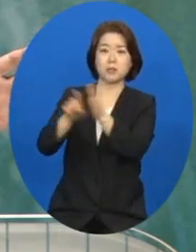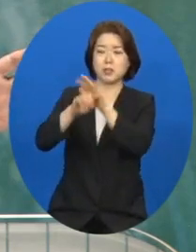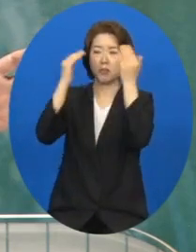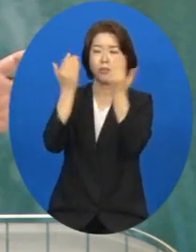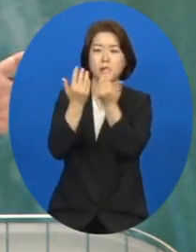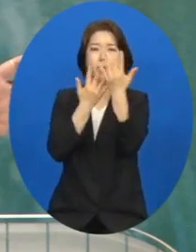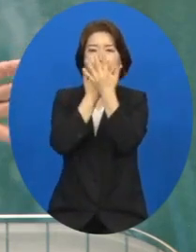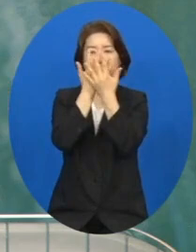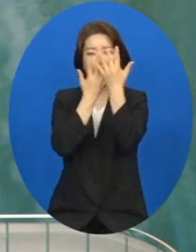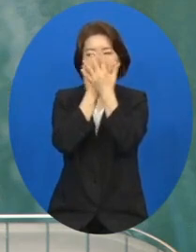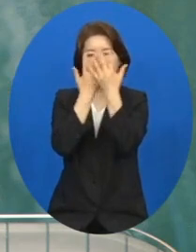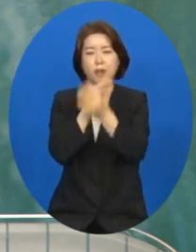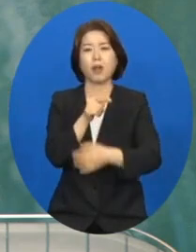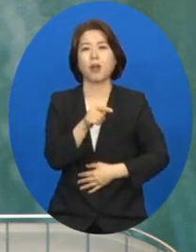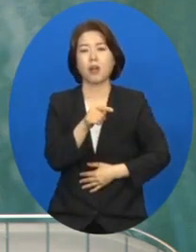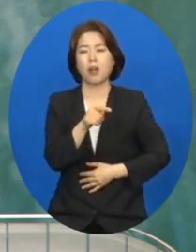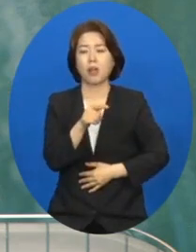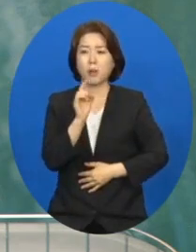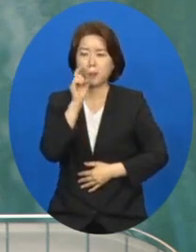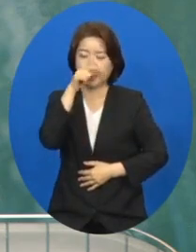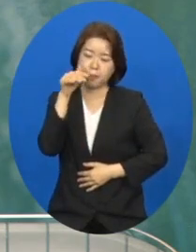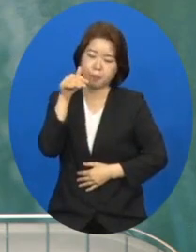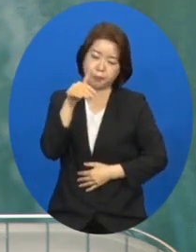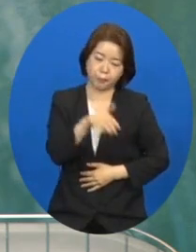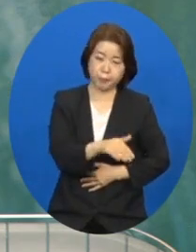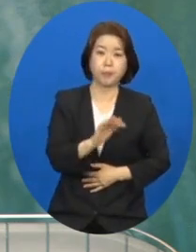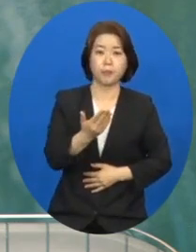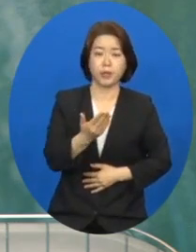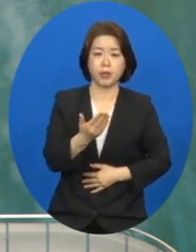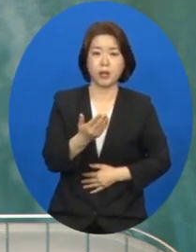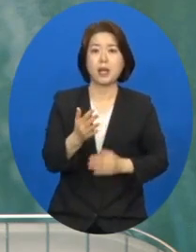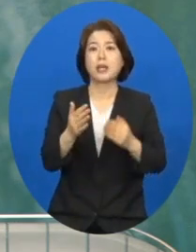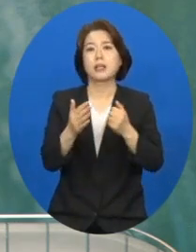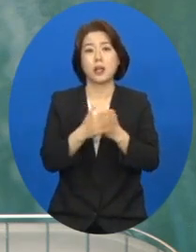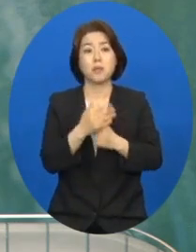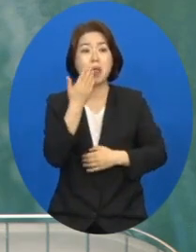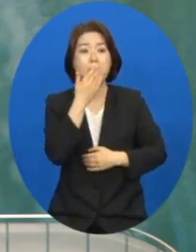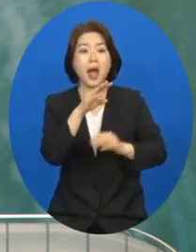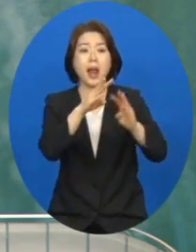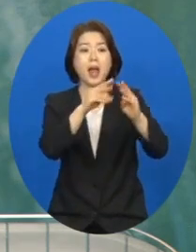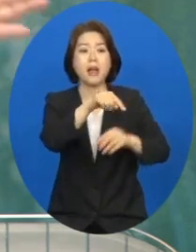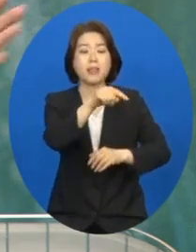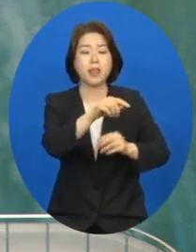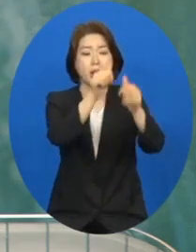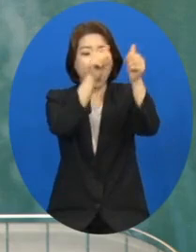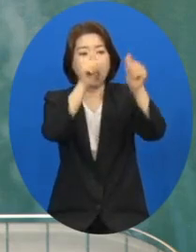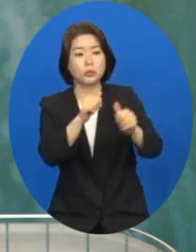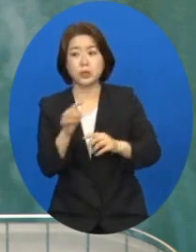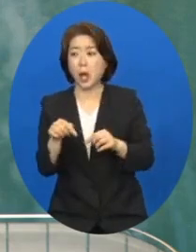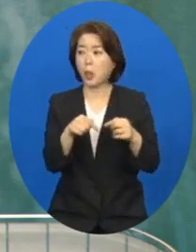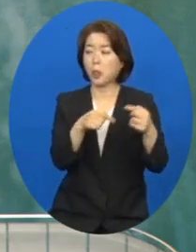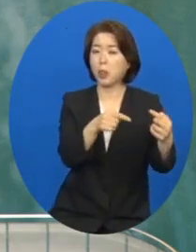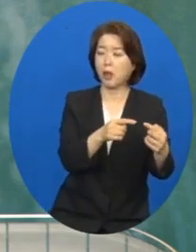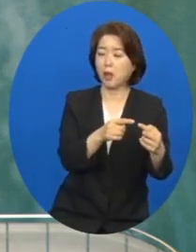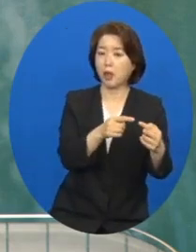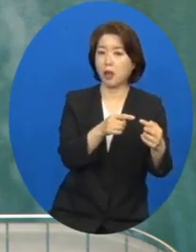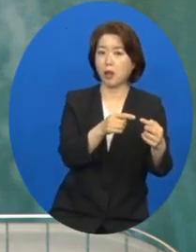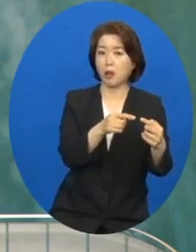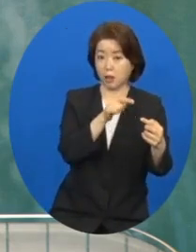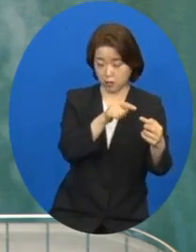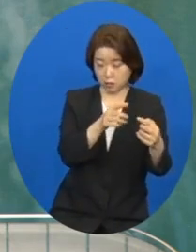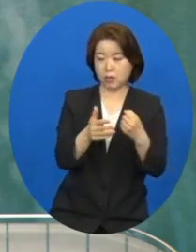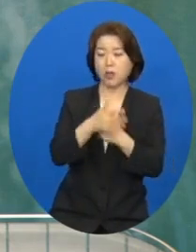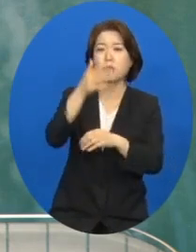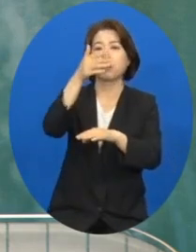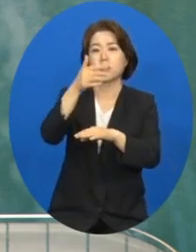됩니다. 타락하게 되죠. 그래서 가나안의 우상을 섬기고 결국은 그렇게 망하게 된 거예요.